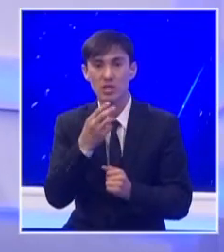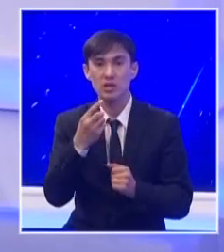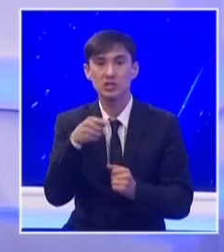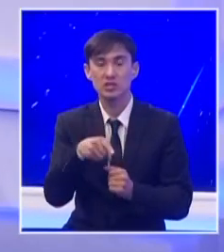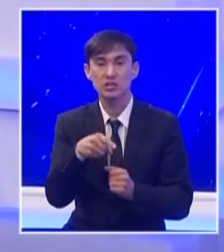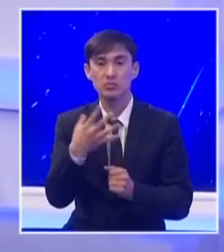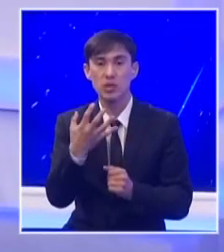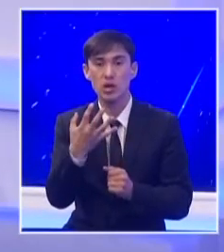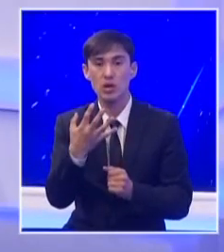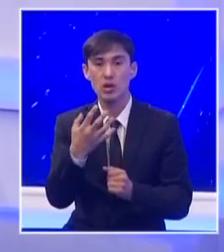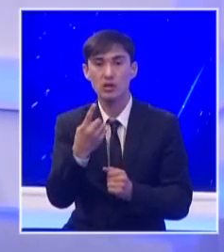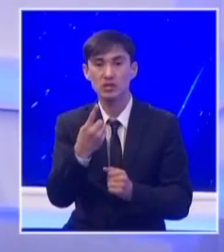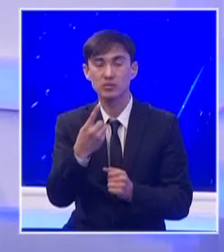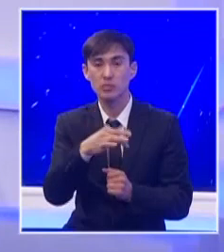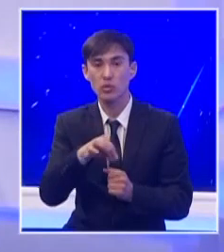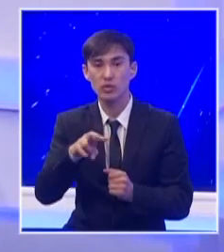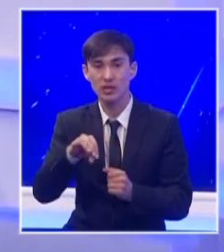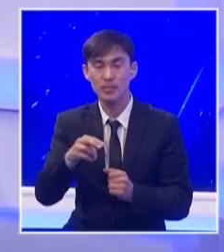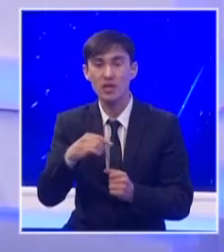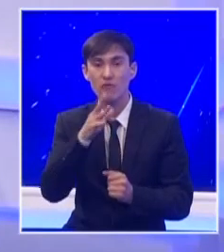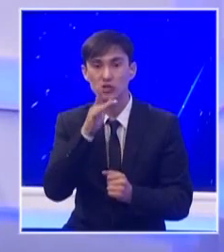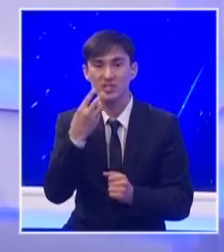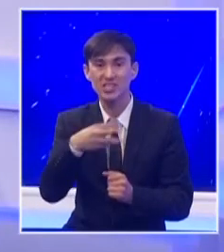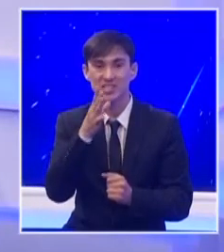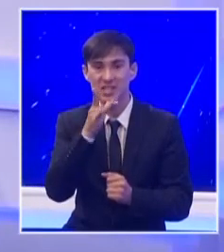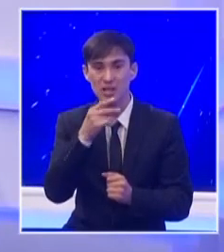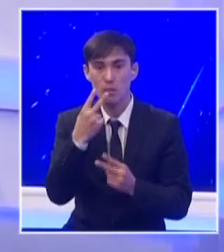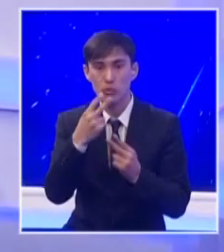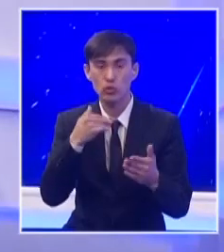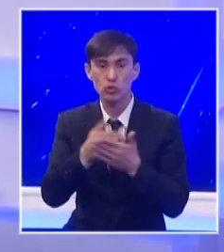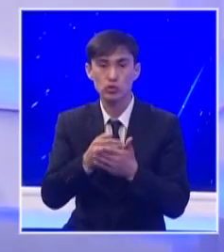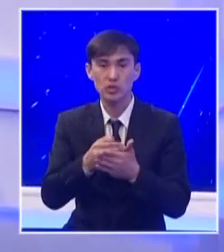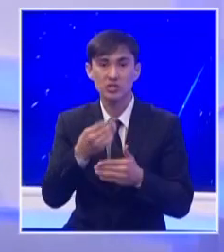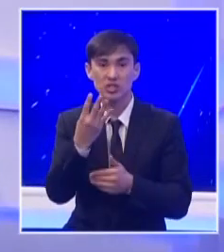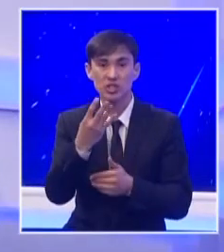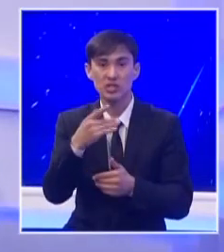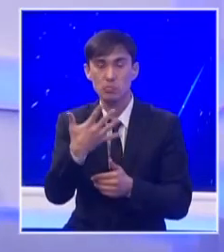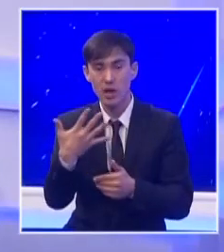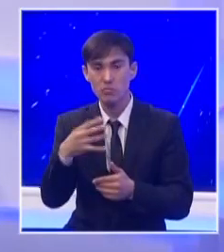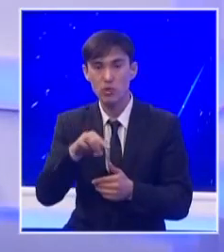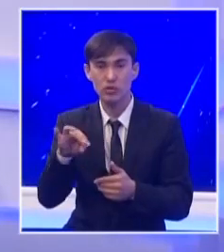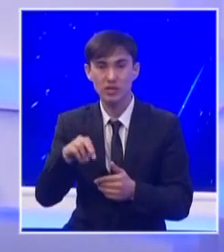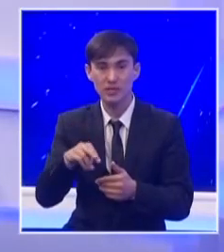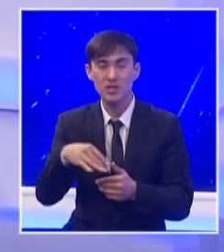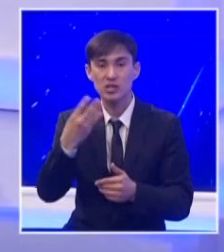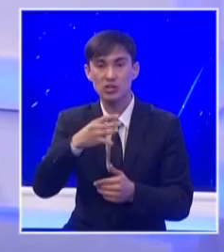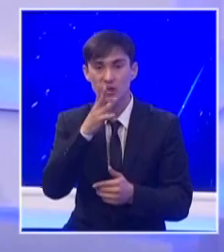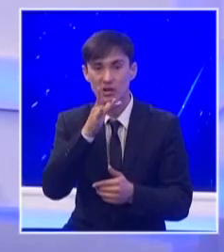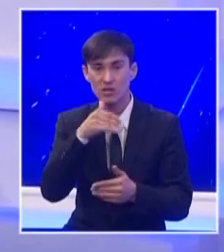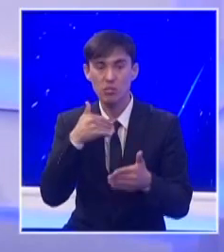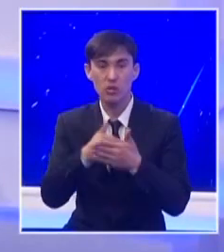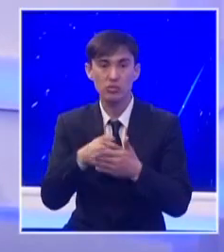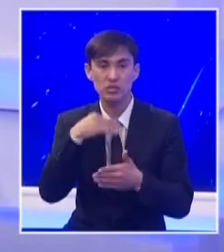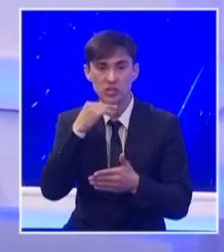около 1,5 миллиона. В возрасте 30 лет показатель должен держаться в районе 4,5 миллионов тенге. Для 40-летних порог